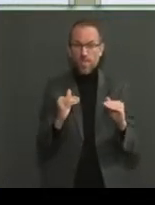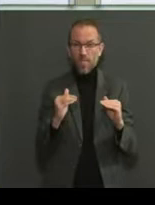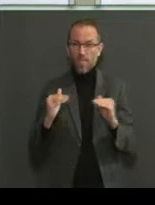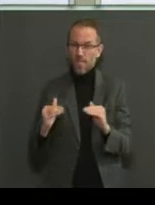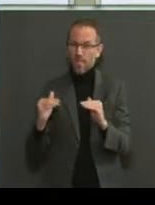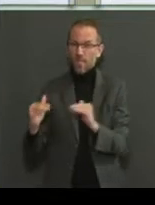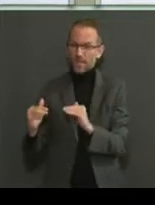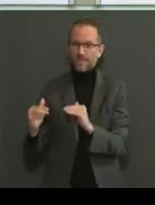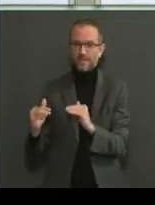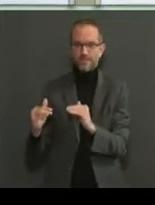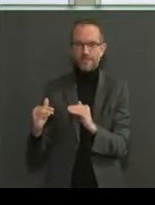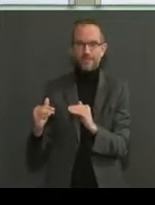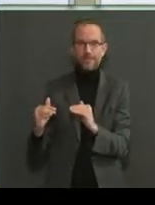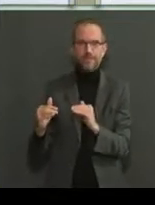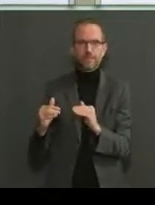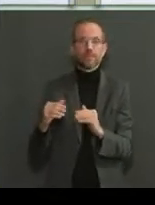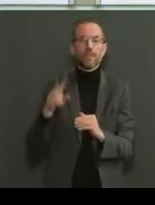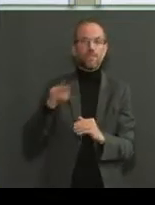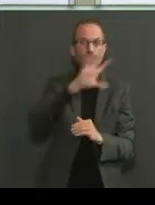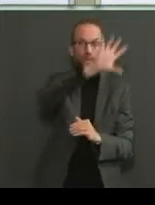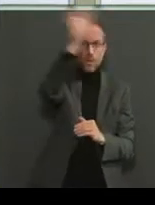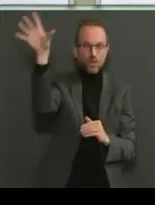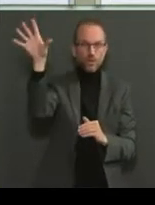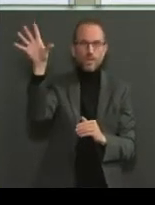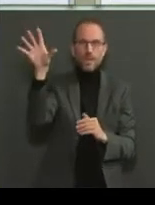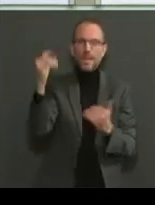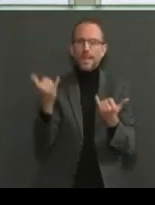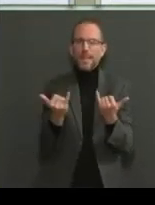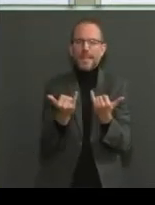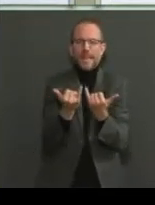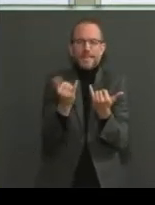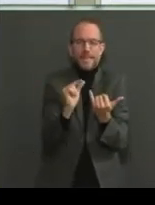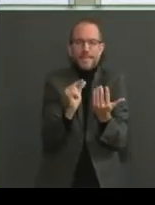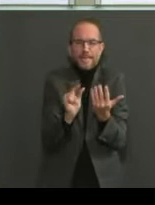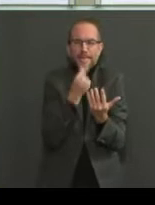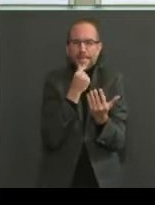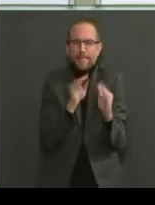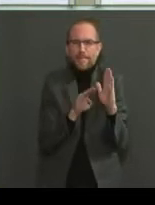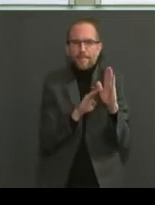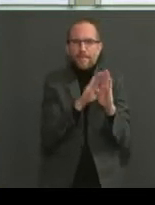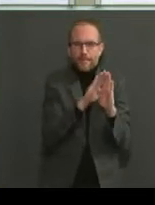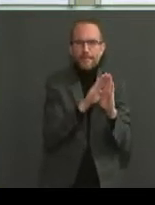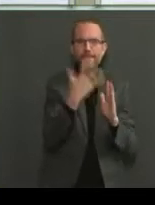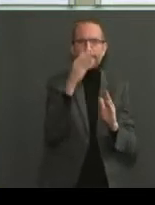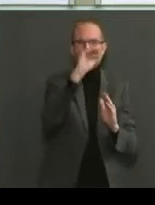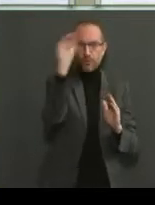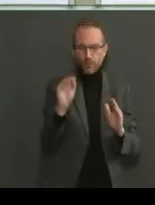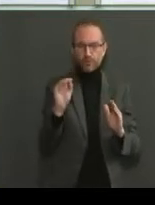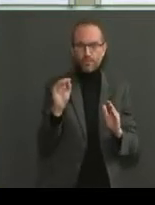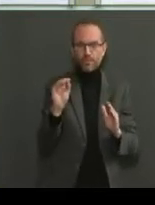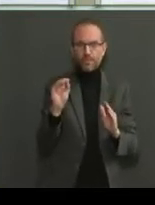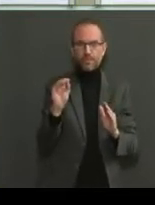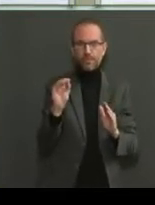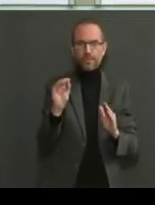En Flandre, les chiffres augmentent légèrement de 5%, alors